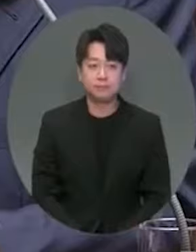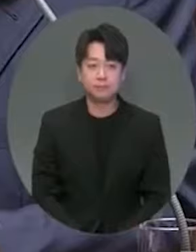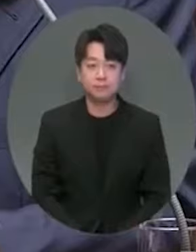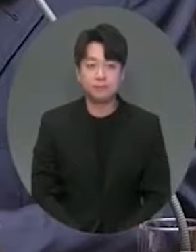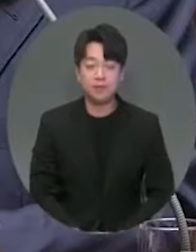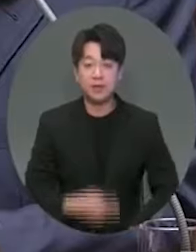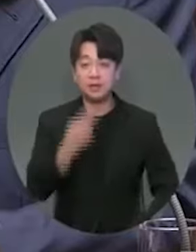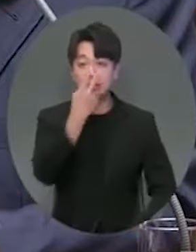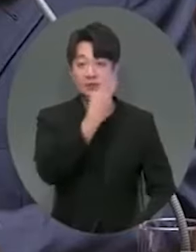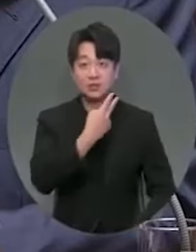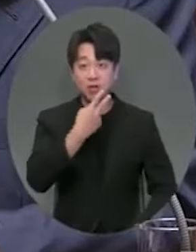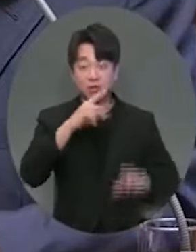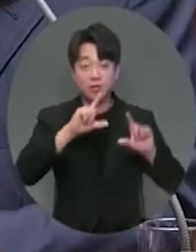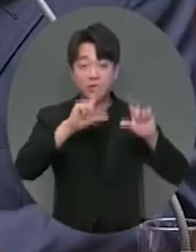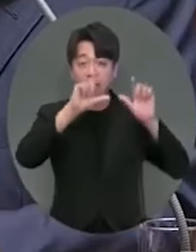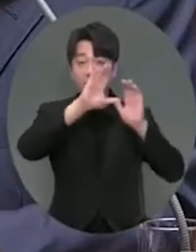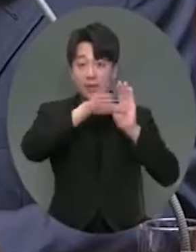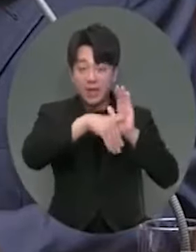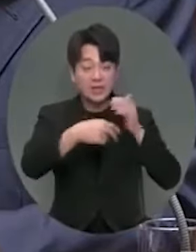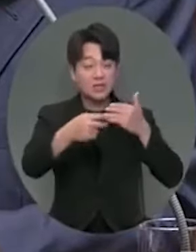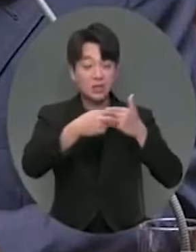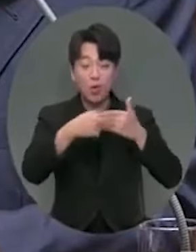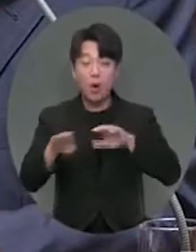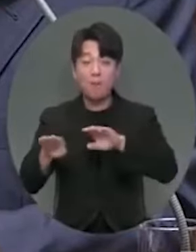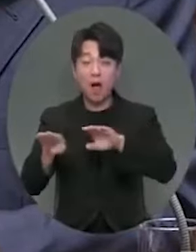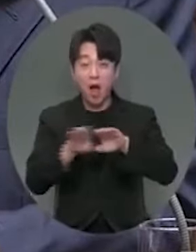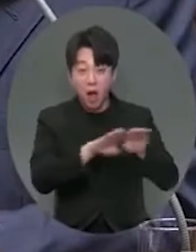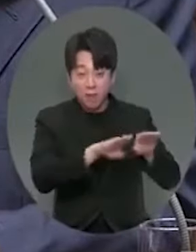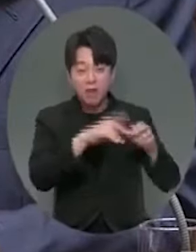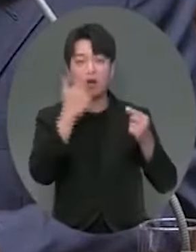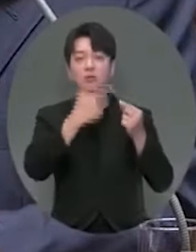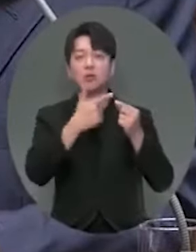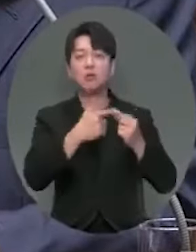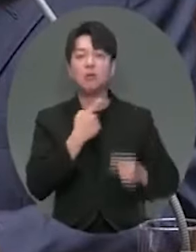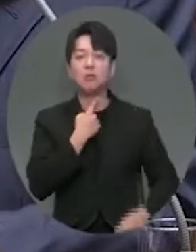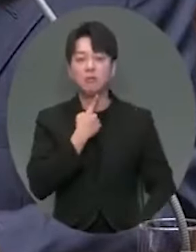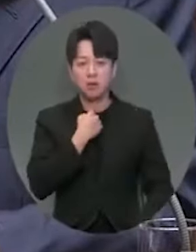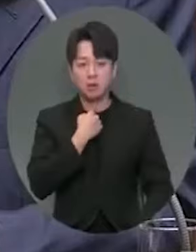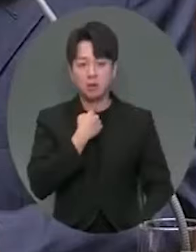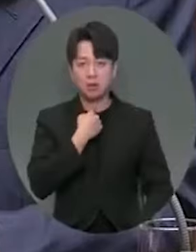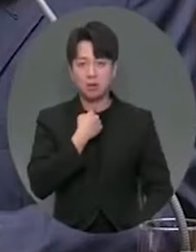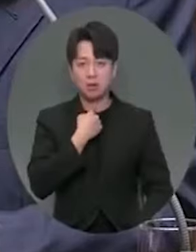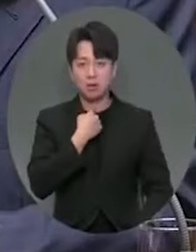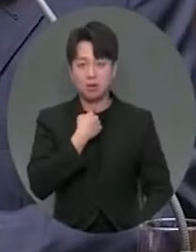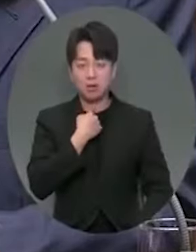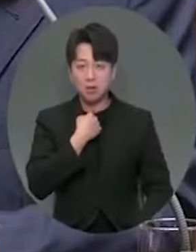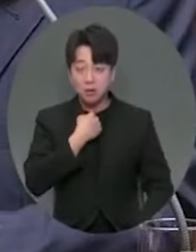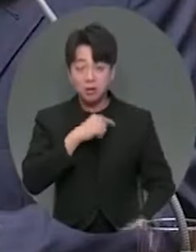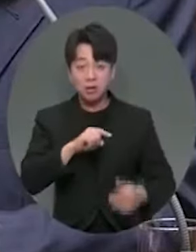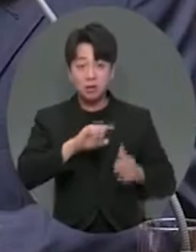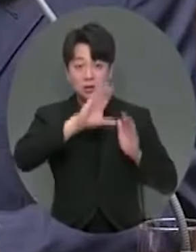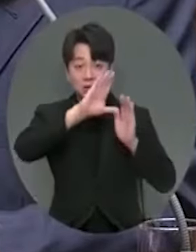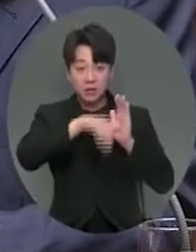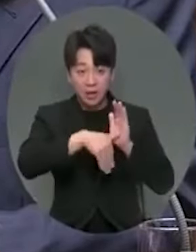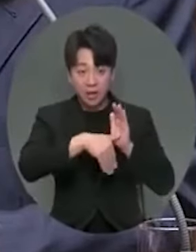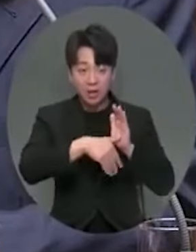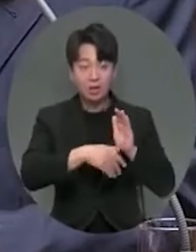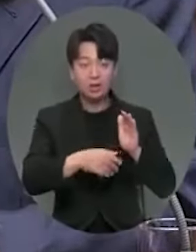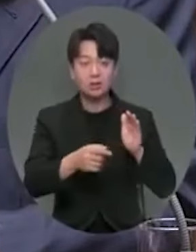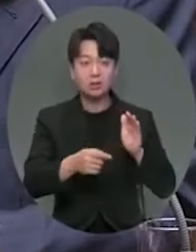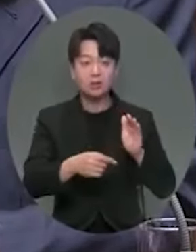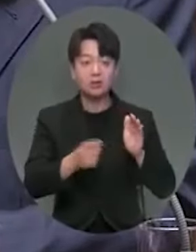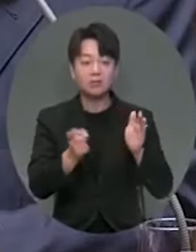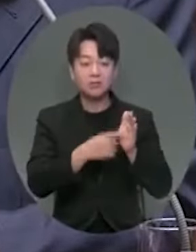2000년도에 의료 파업이 6번이나 있었지만 응급실, 중증 환자실 이런 데는 다